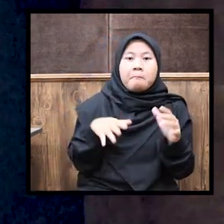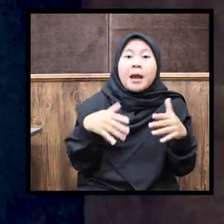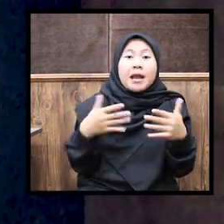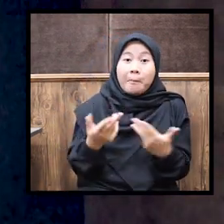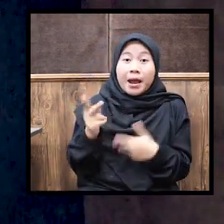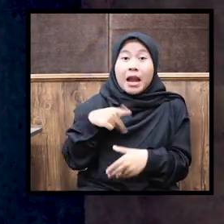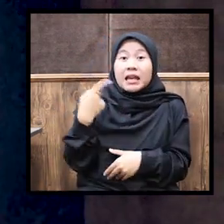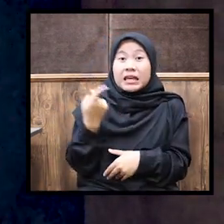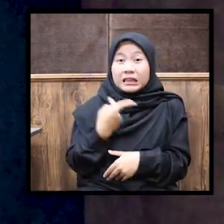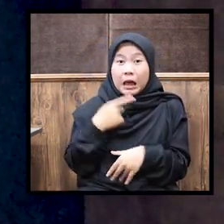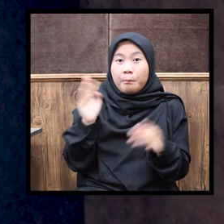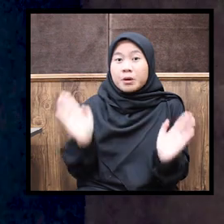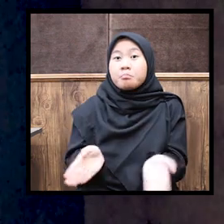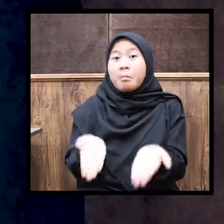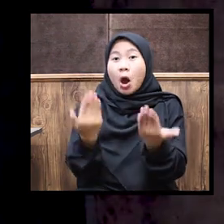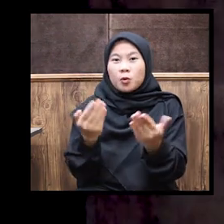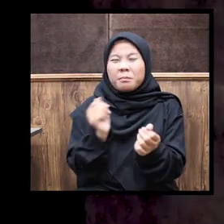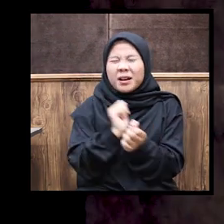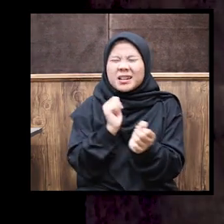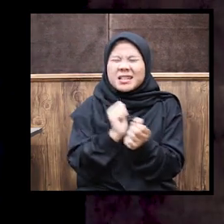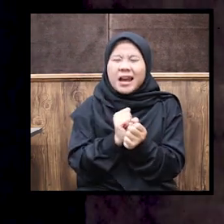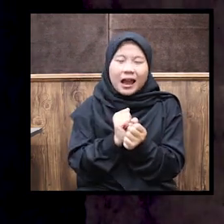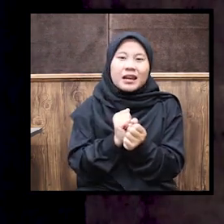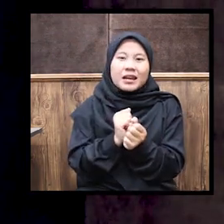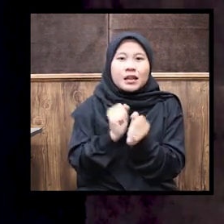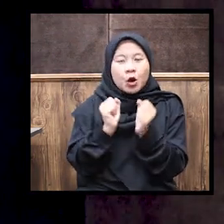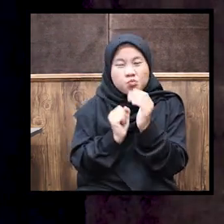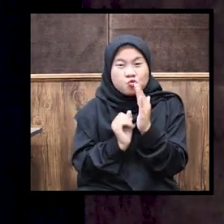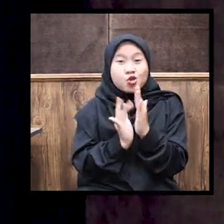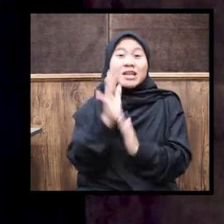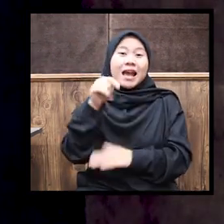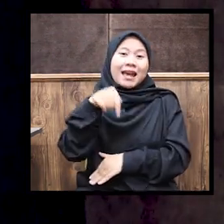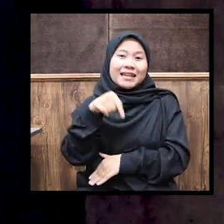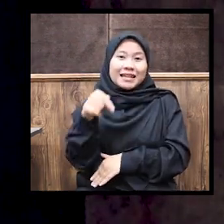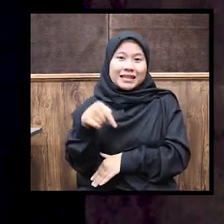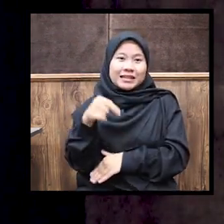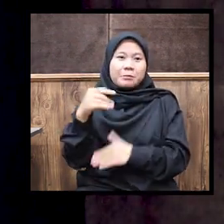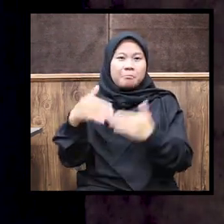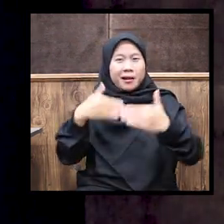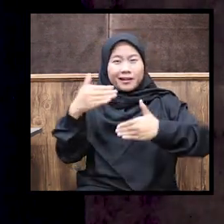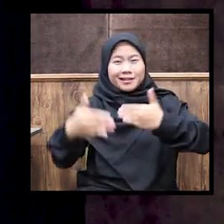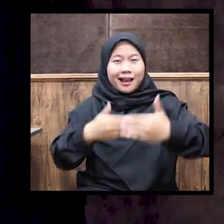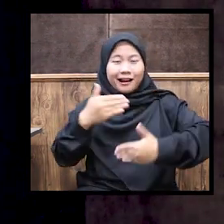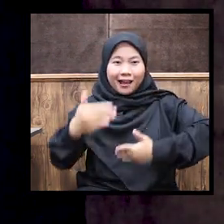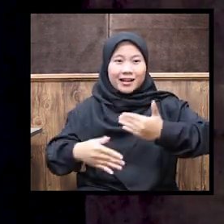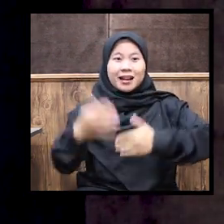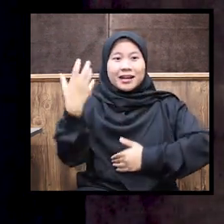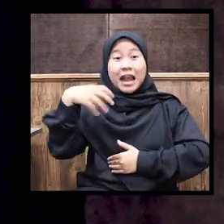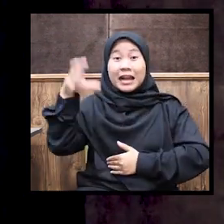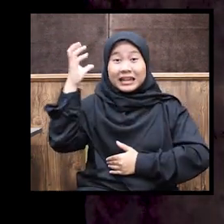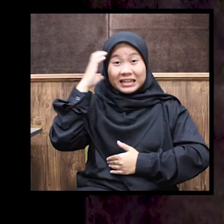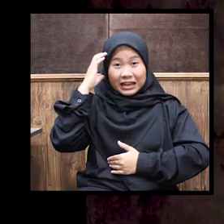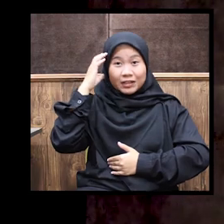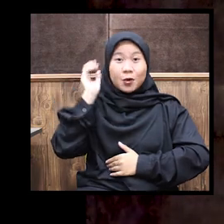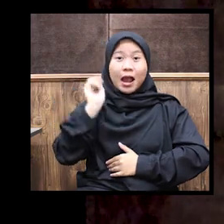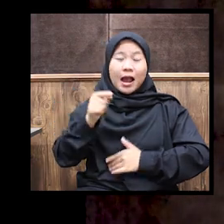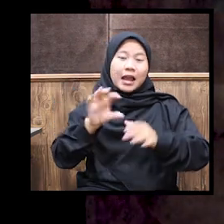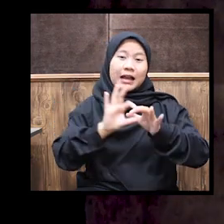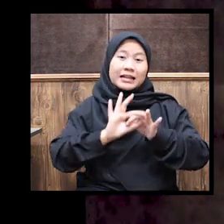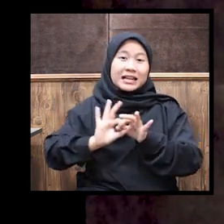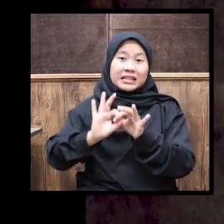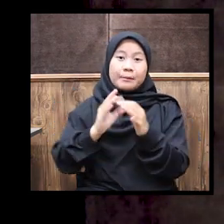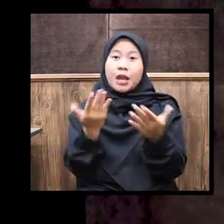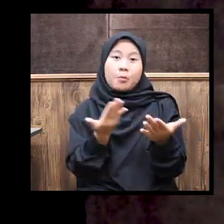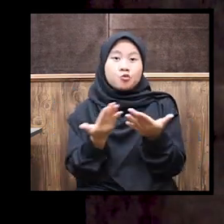kita jalani bareng bareng-bareng Kemudian dari dinas juga ada beberapa kerja sama yang istilahnya belum tertulis